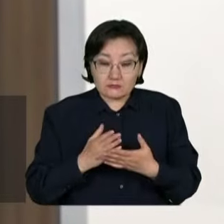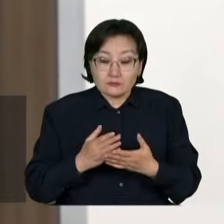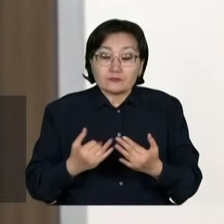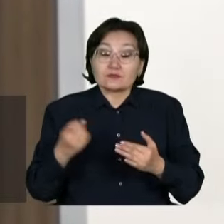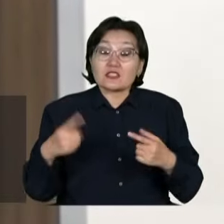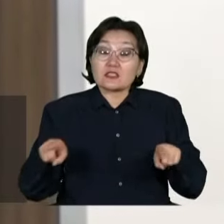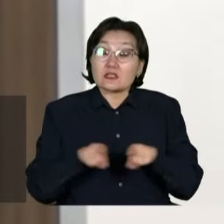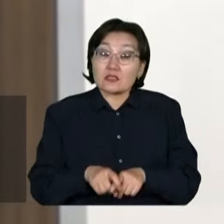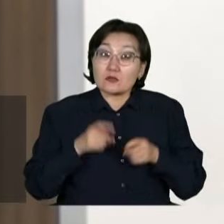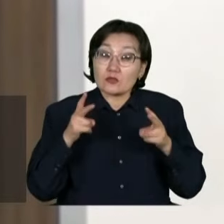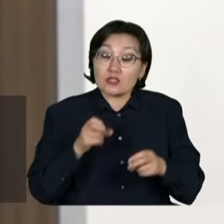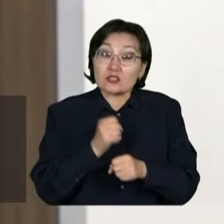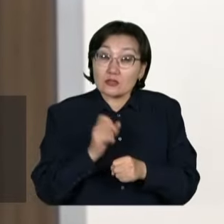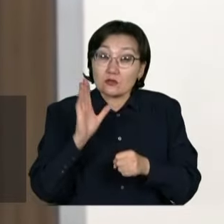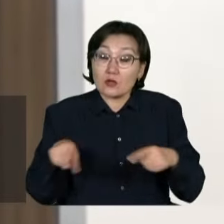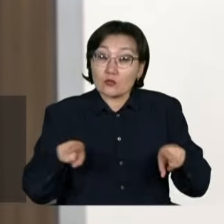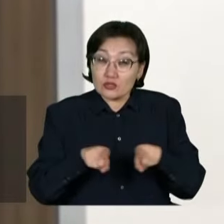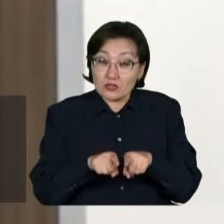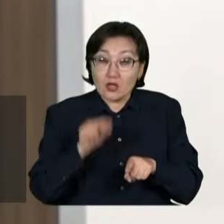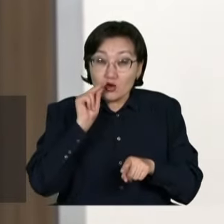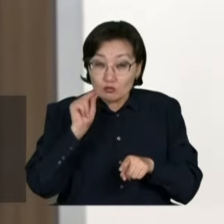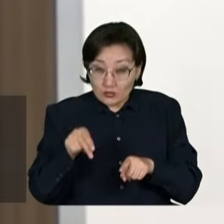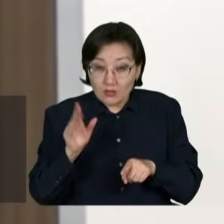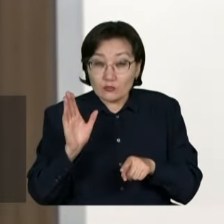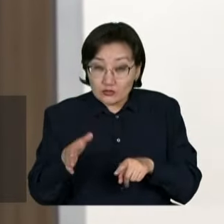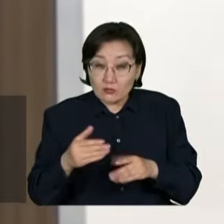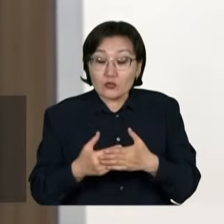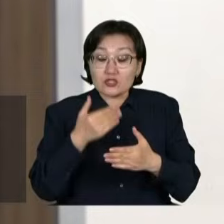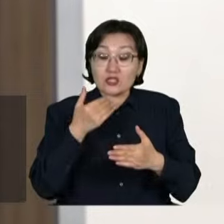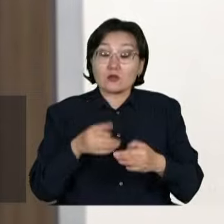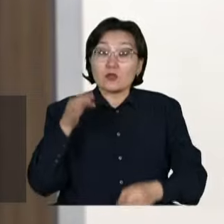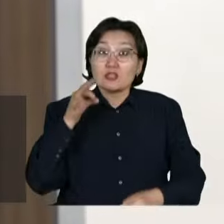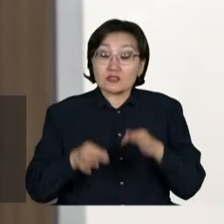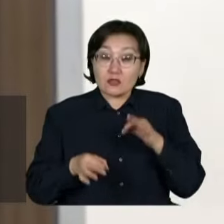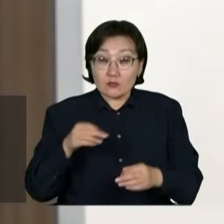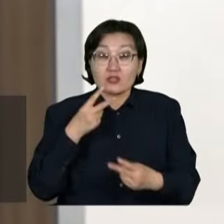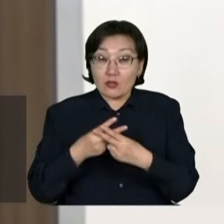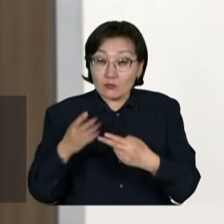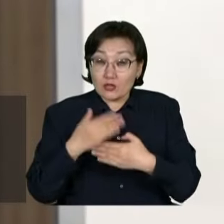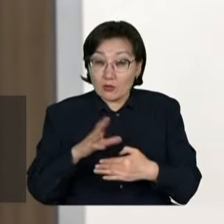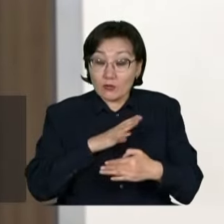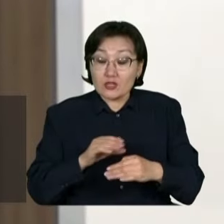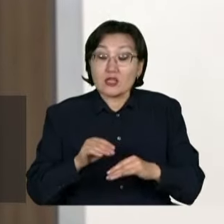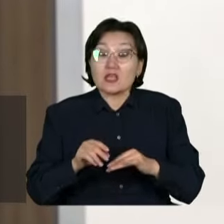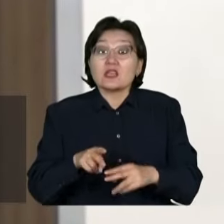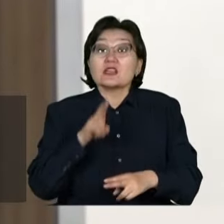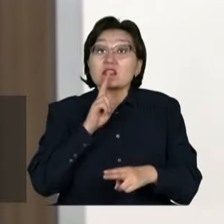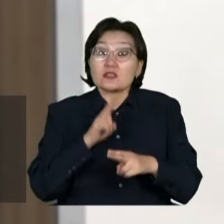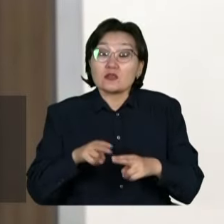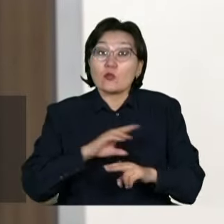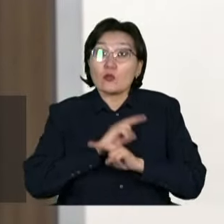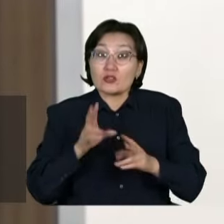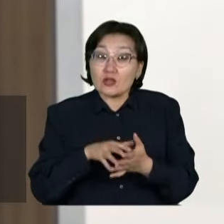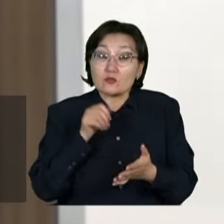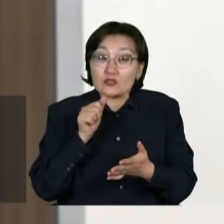Тағы осындай қылмыс жасалады. Тағы осындай күнән арқалайды ол. Бұған дейін оның сотталғанын бәріміз білеміз. Қарындасымның өмірін құрбан етті.